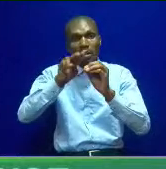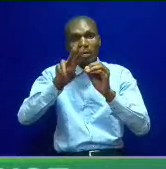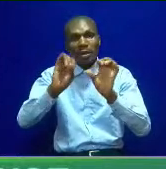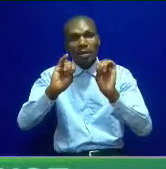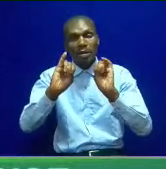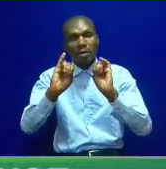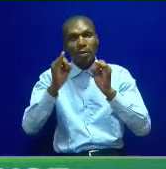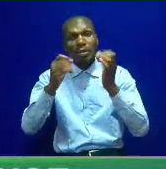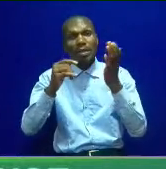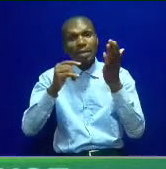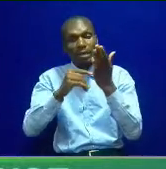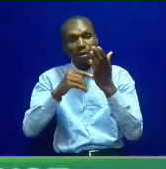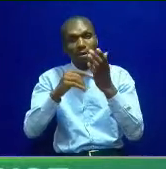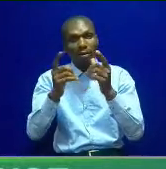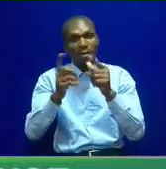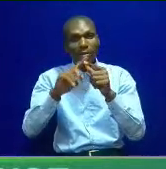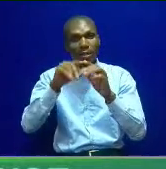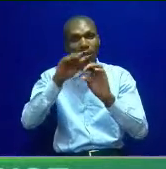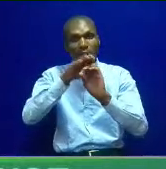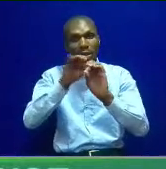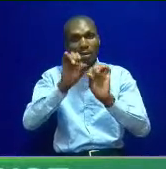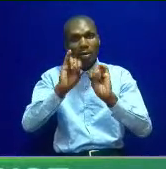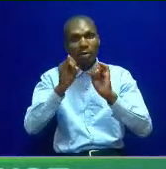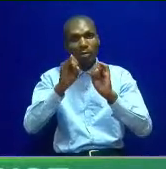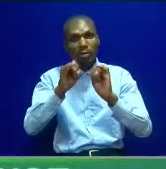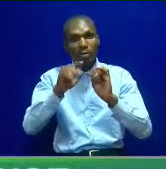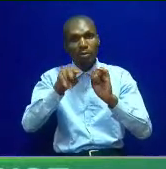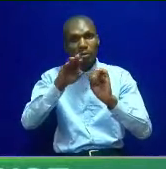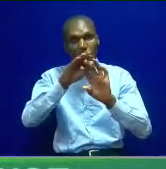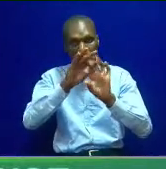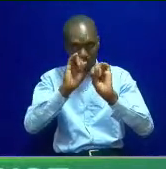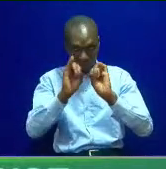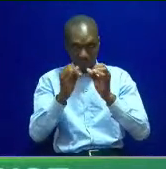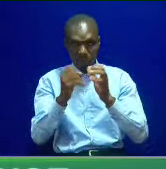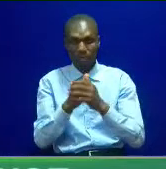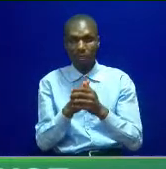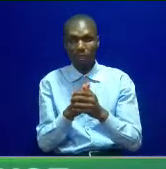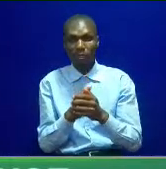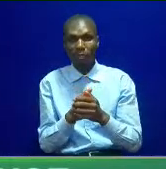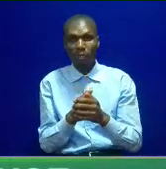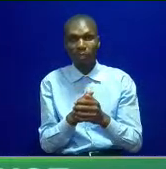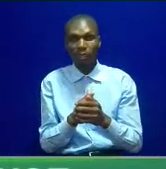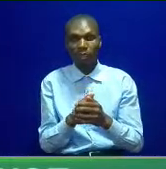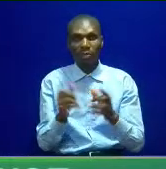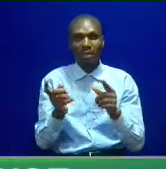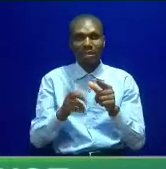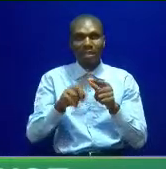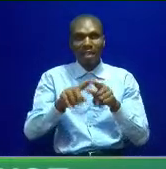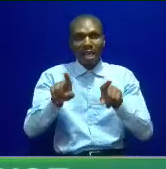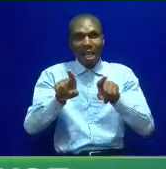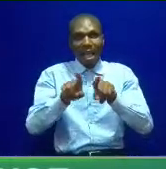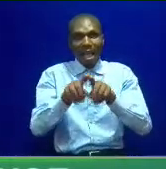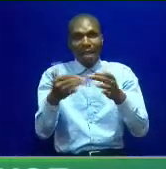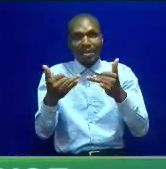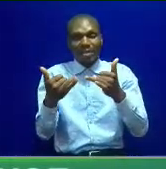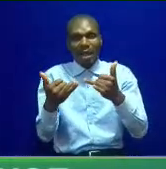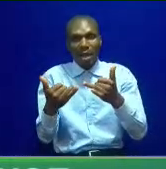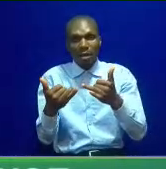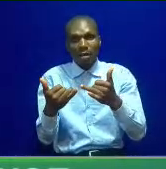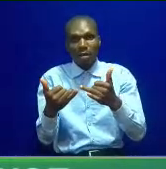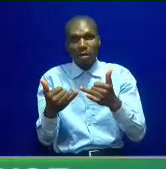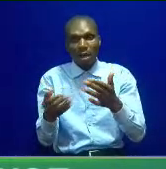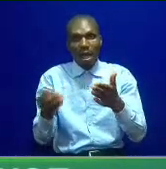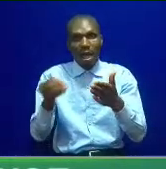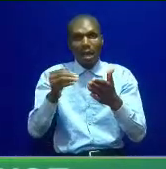Sensemo ya Facebook nawe igo ndizi TV News asensemo ya YouTube umancho muligerenya omulike itobo